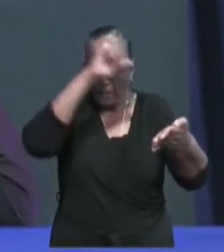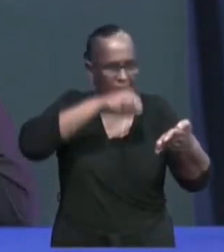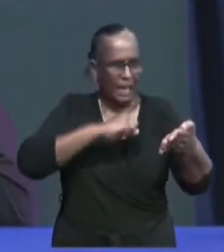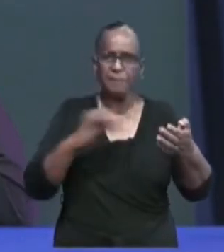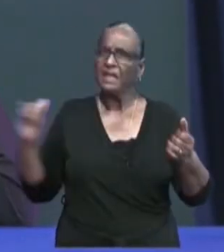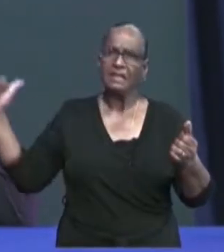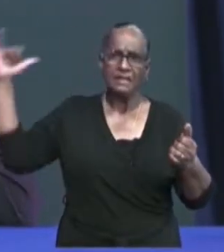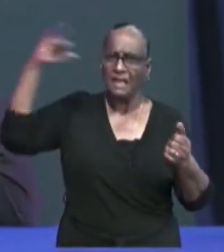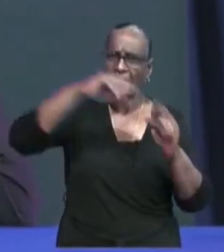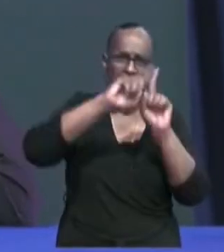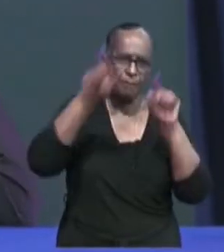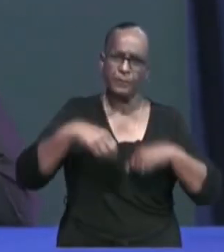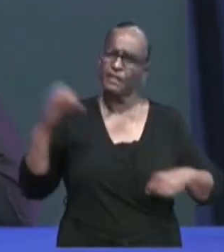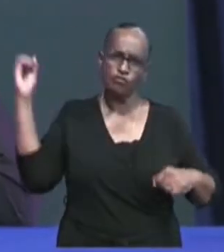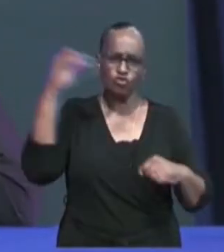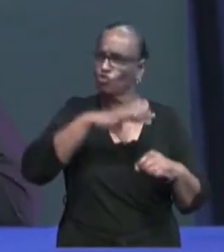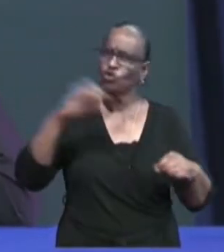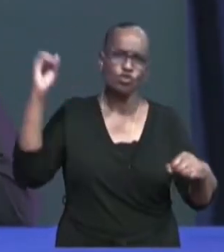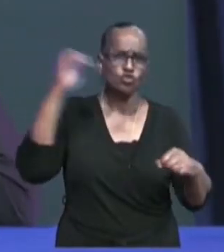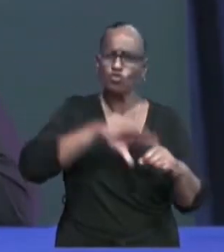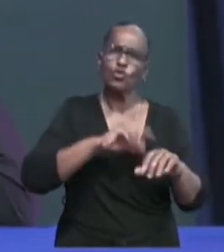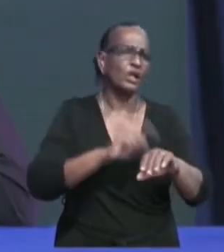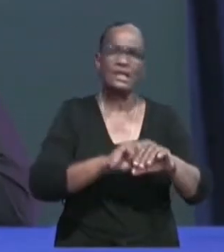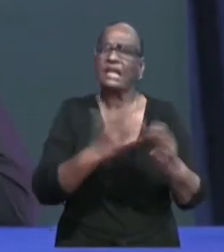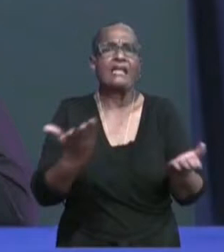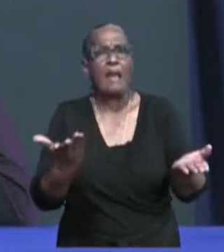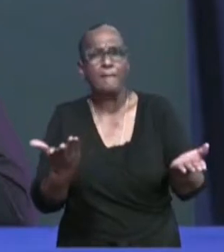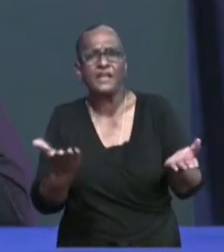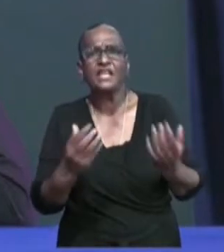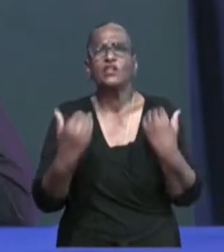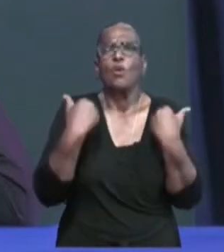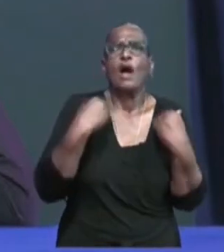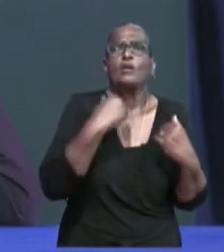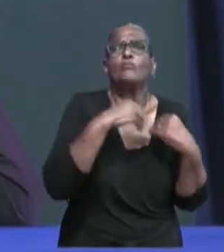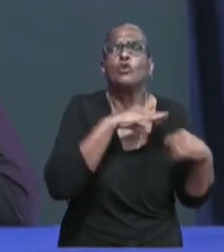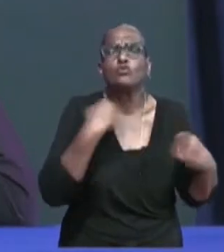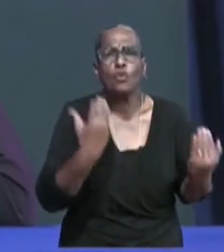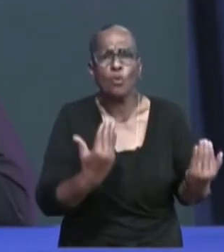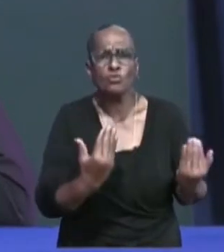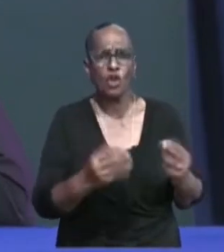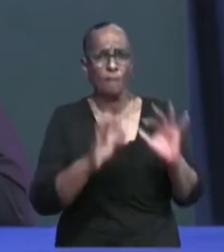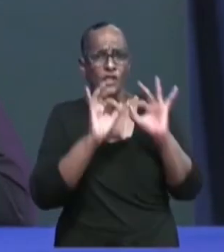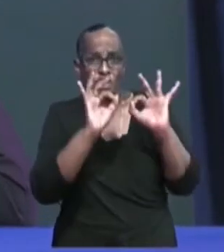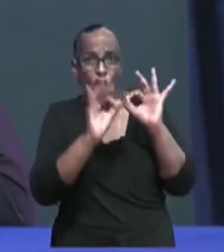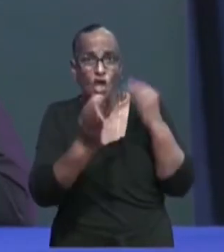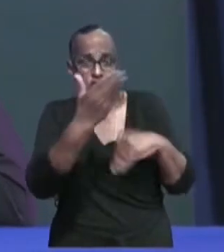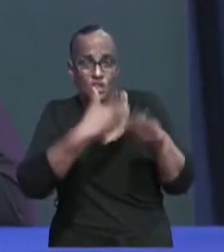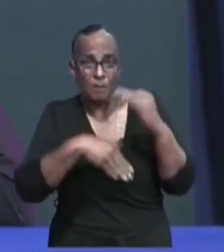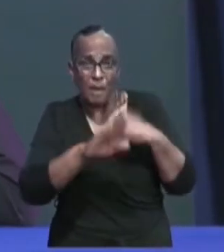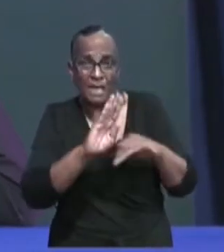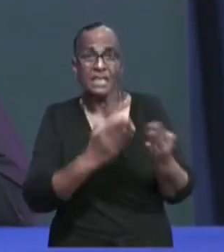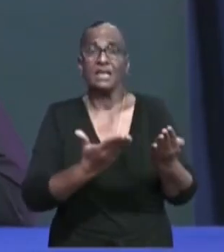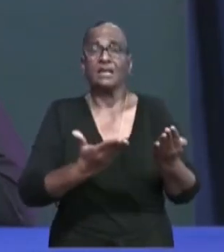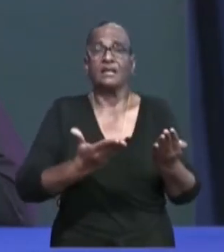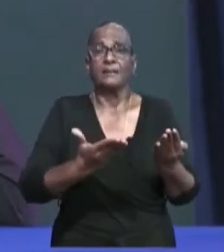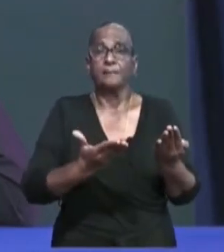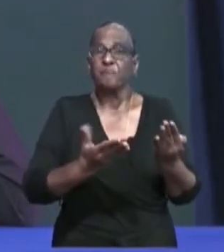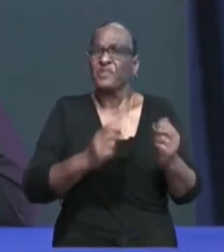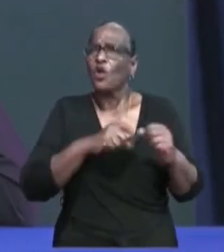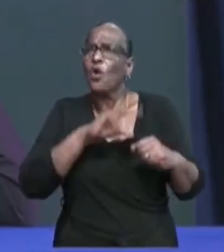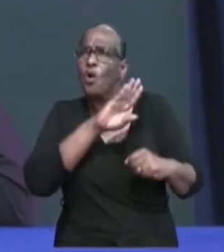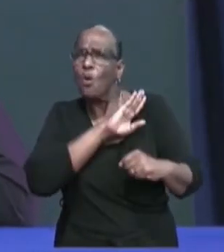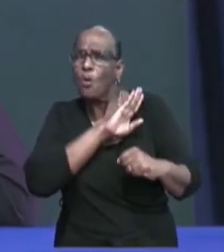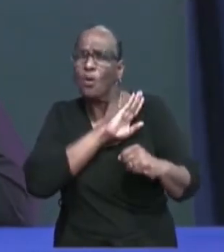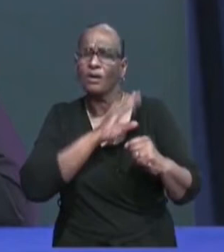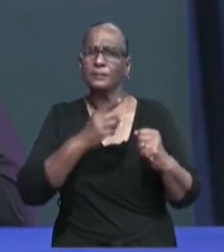uit Nederland, hoe de afhandeling precies plaats had gevonden, als het wel op de juiste manier was geweest. Verder